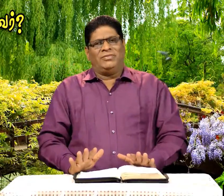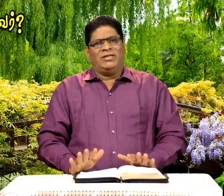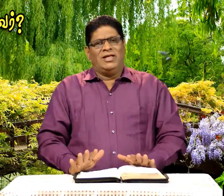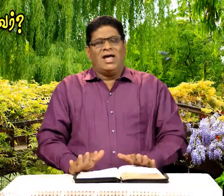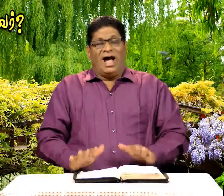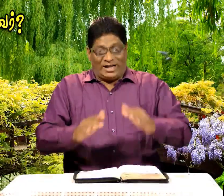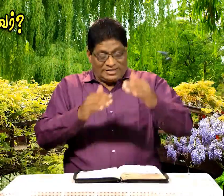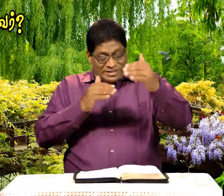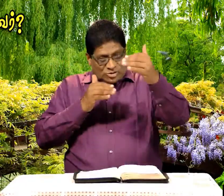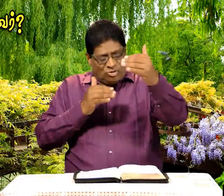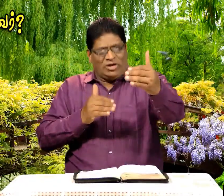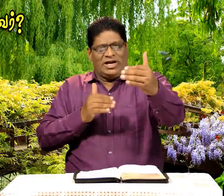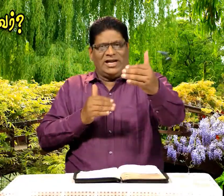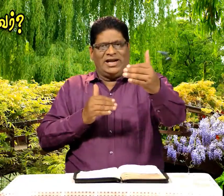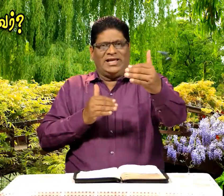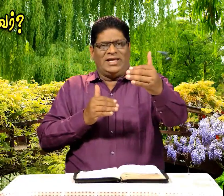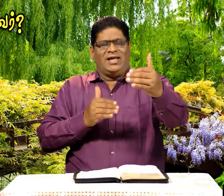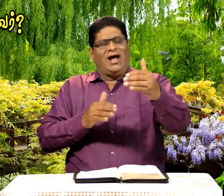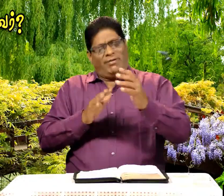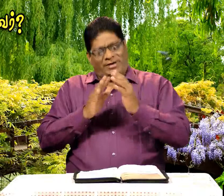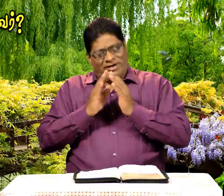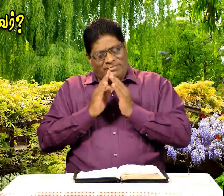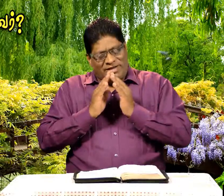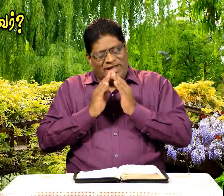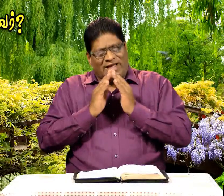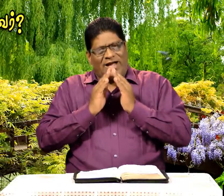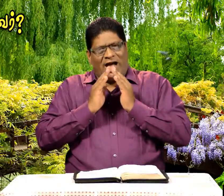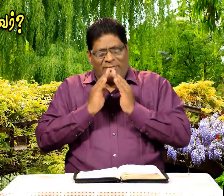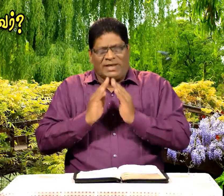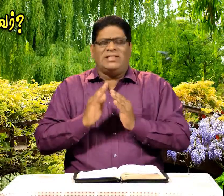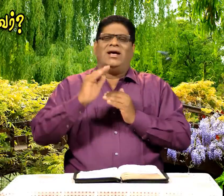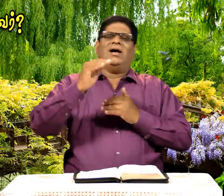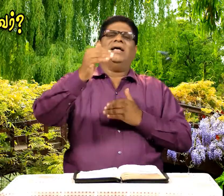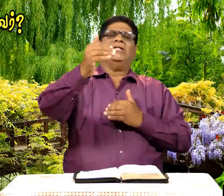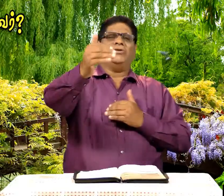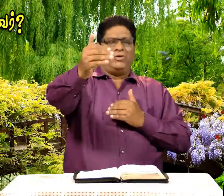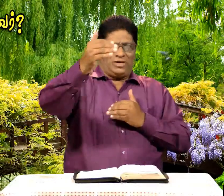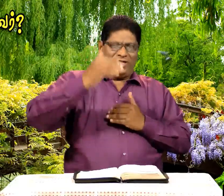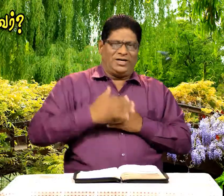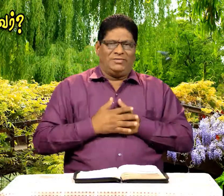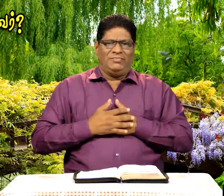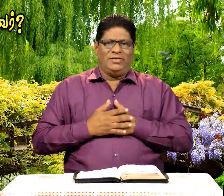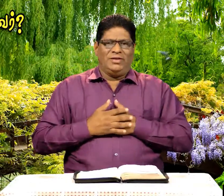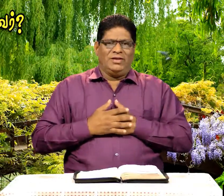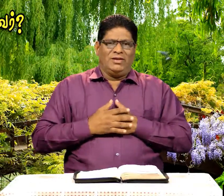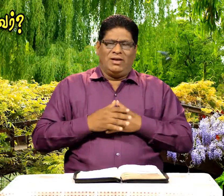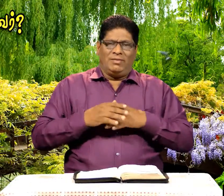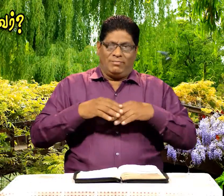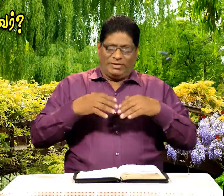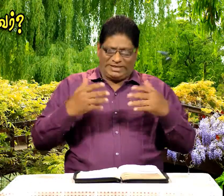நிலையிலும் அந்த சூழ்நிலைகளை அவர்கள் மிக அமைதியாக எதிர்கொண்டார்கள்.